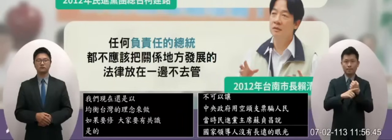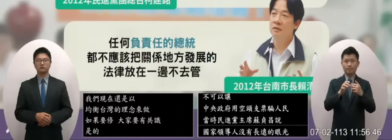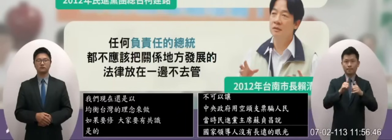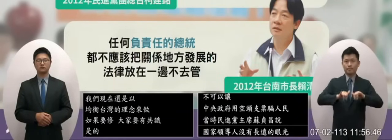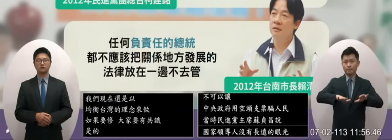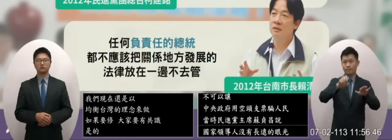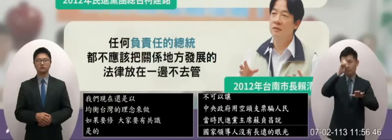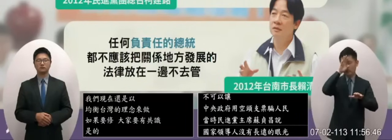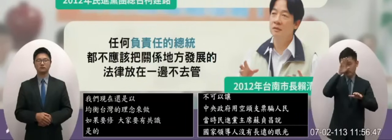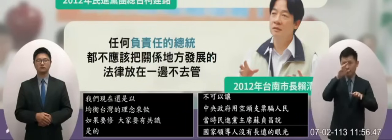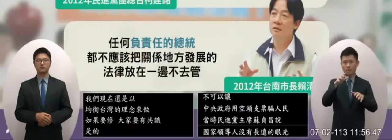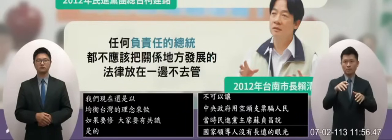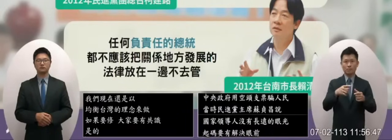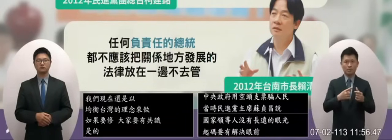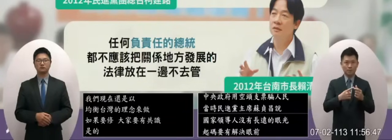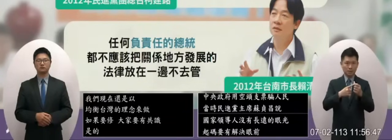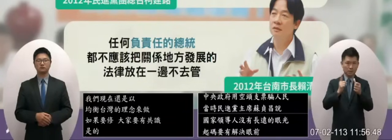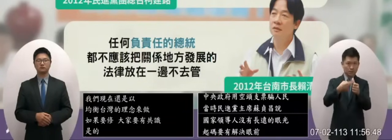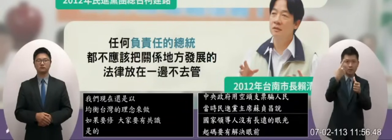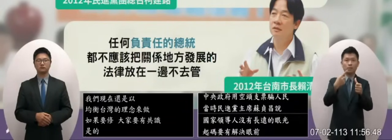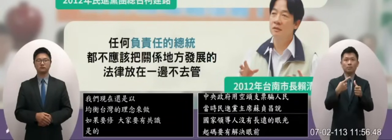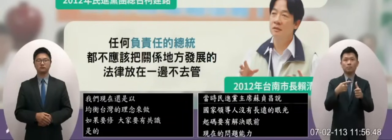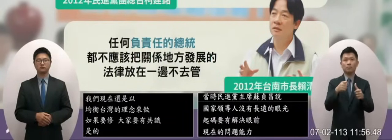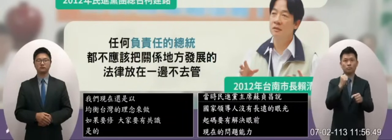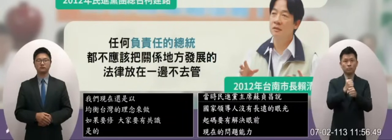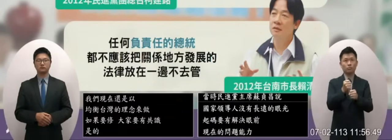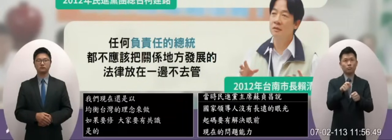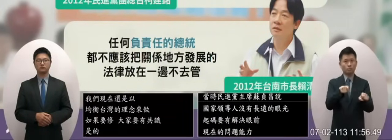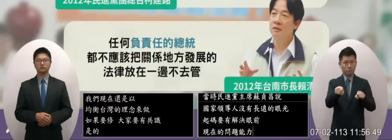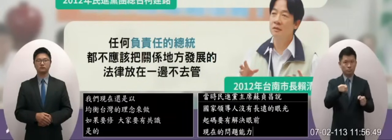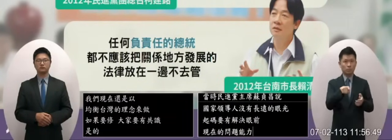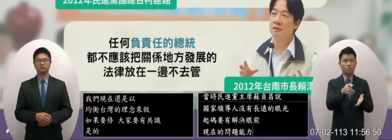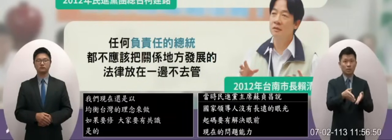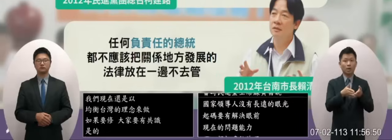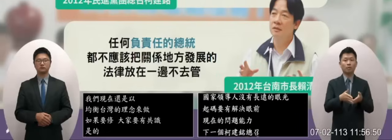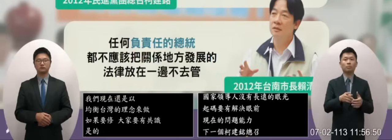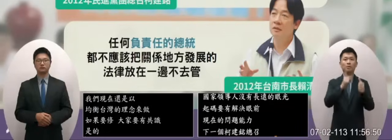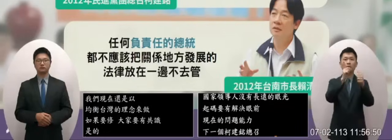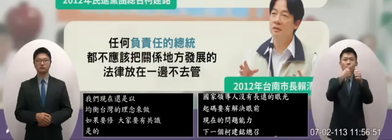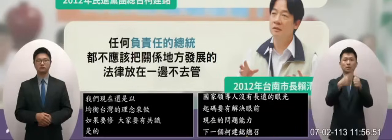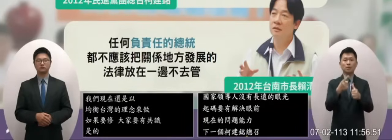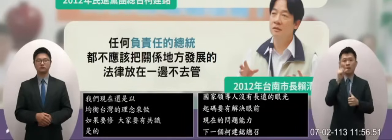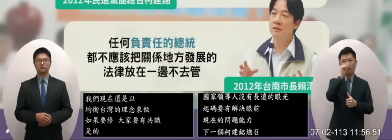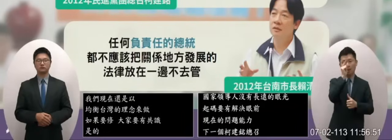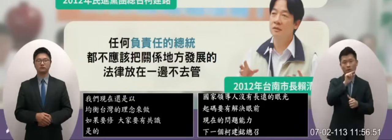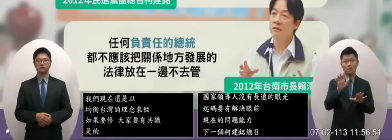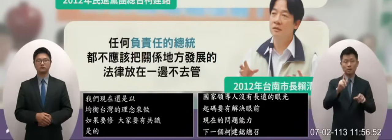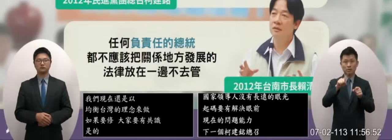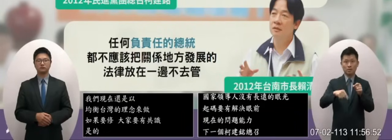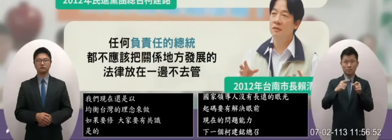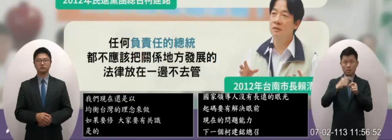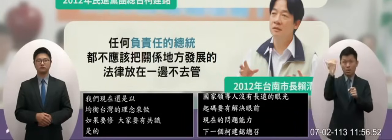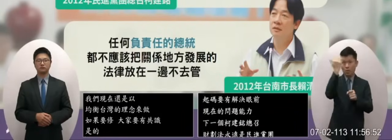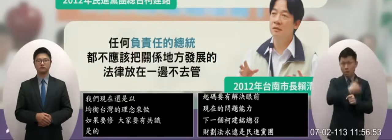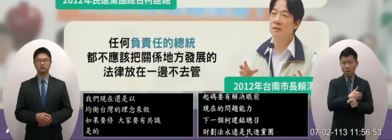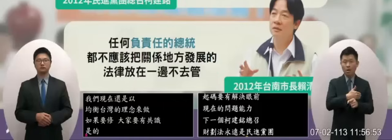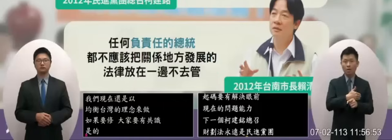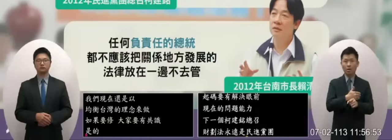的第一优先法案，25年了，好像都是他第一优先法案，但是今年突然变成不